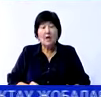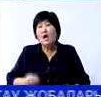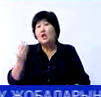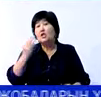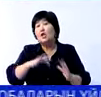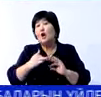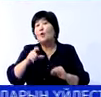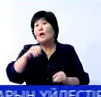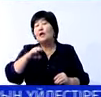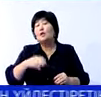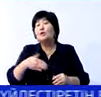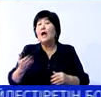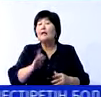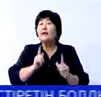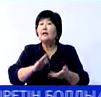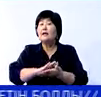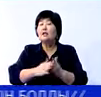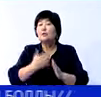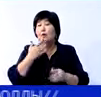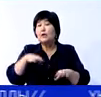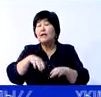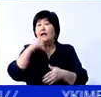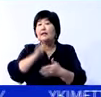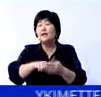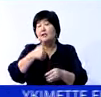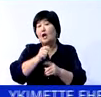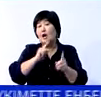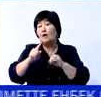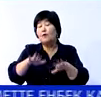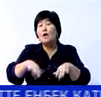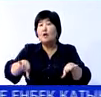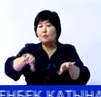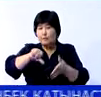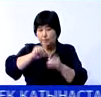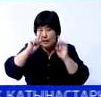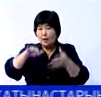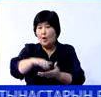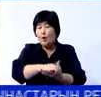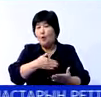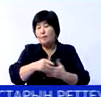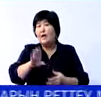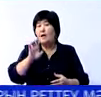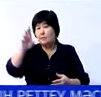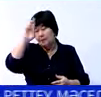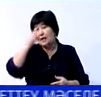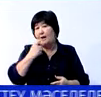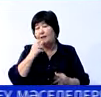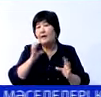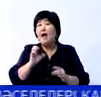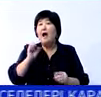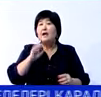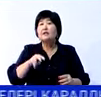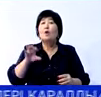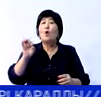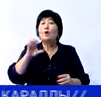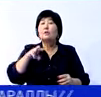Шел ауданында этносаралық келісім ұлт бірлігінің негіз атты форумы өтіп, белгілі қоғам қайраткері, мемлекеттік тіл жанашыры Асылы Осман